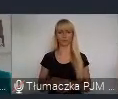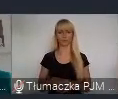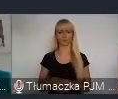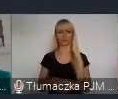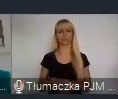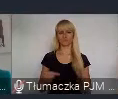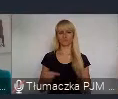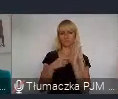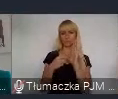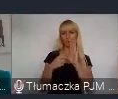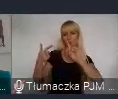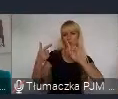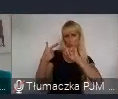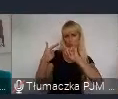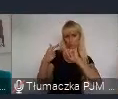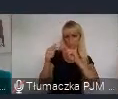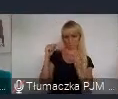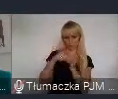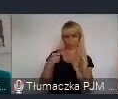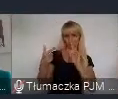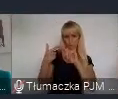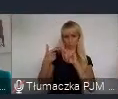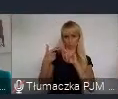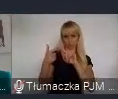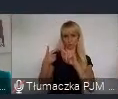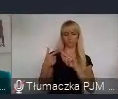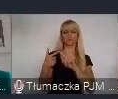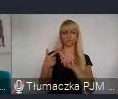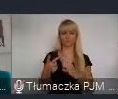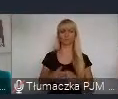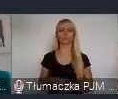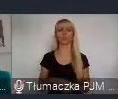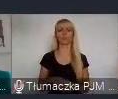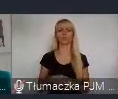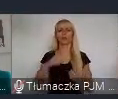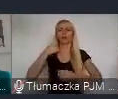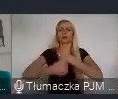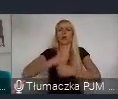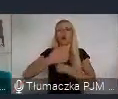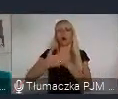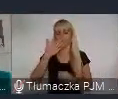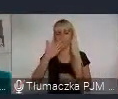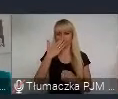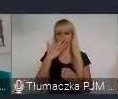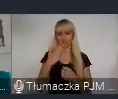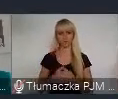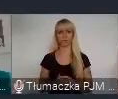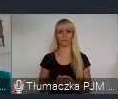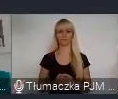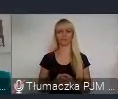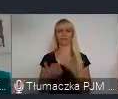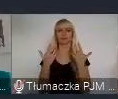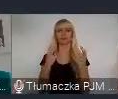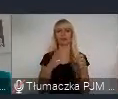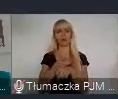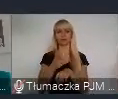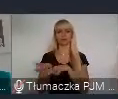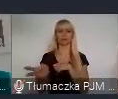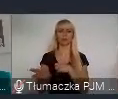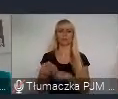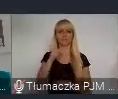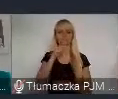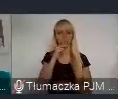drugiego. Działania w tym zakresie będą przede wszystkim dotyczyć zapewnienia dostaw wody, dobrej